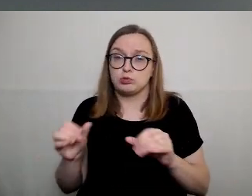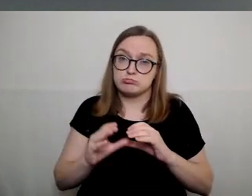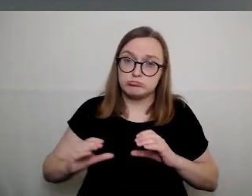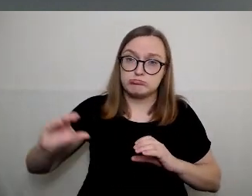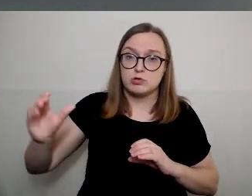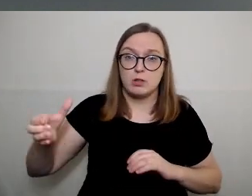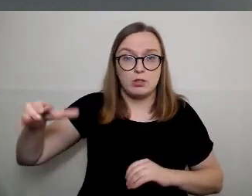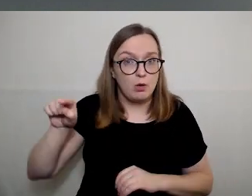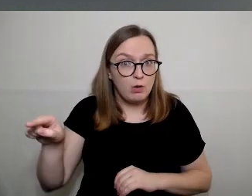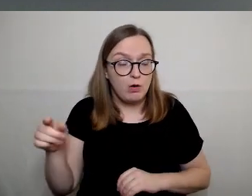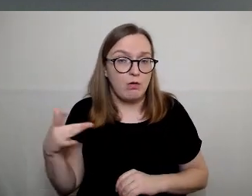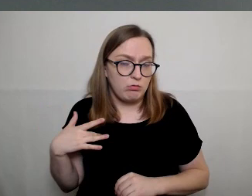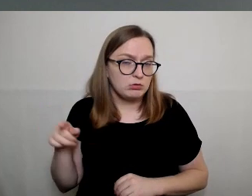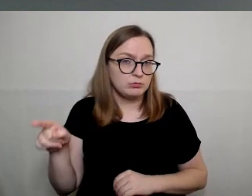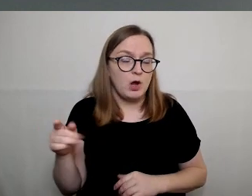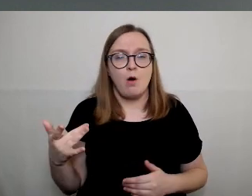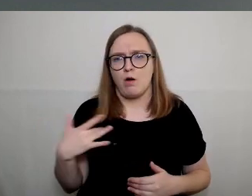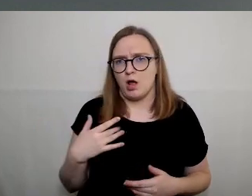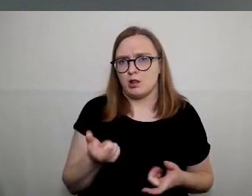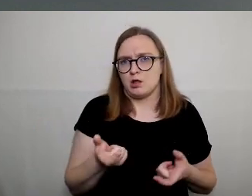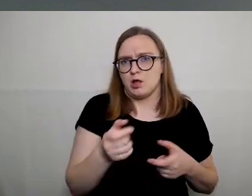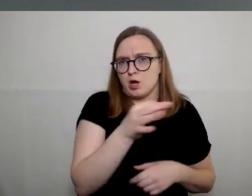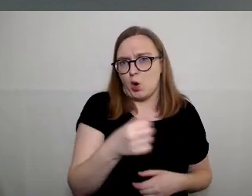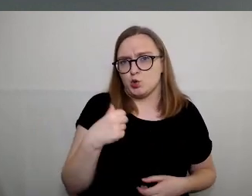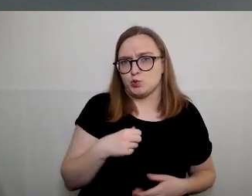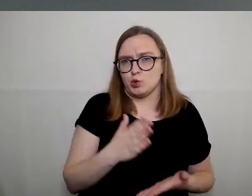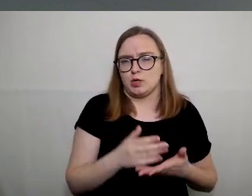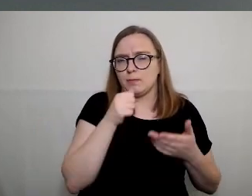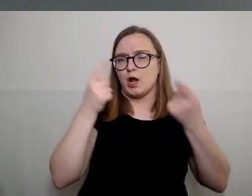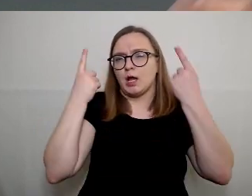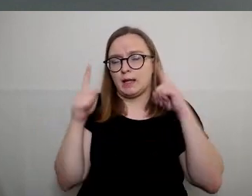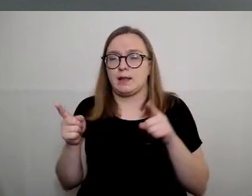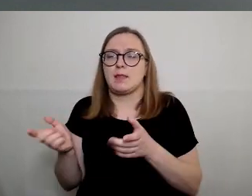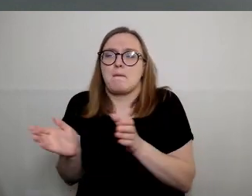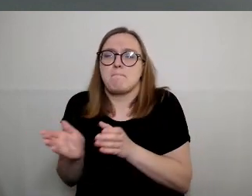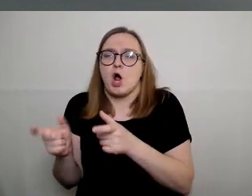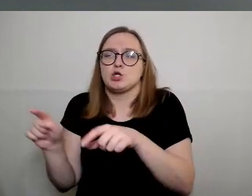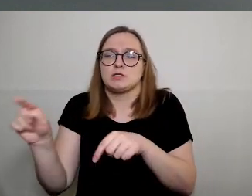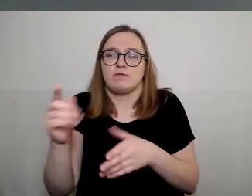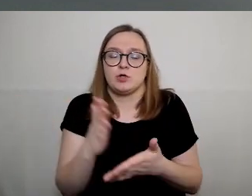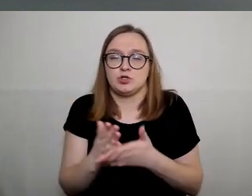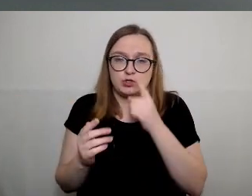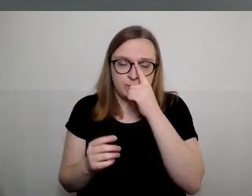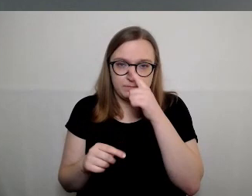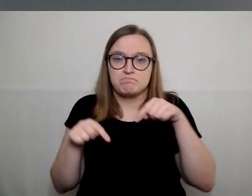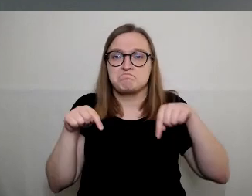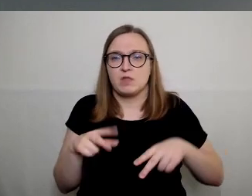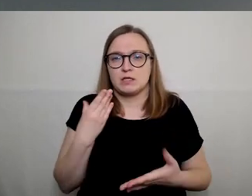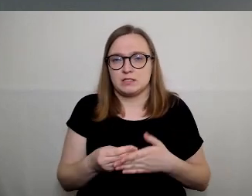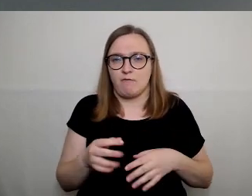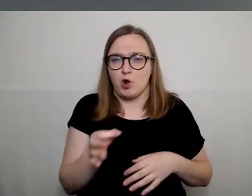o galbūt dalis rajonų gyventojų, kaip yra kitose mažesnėse savivaldybėse, važiuoja gydytis į kitur, į